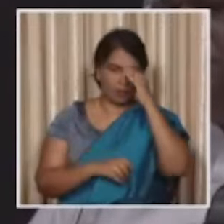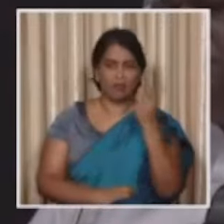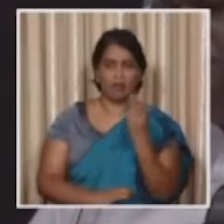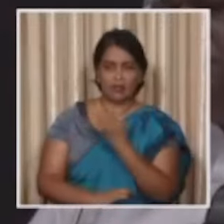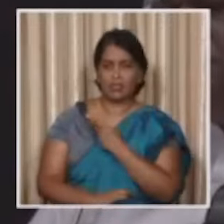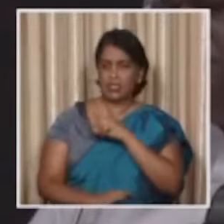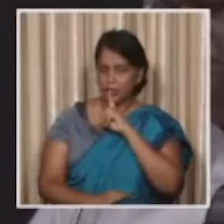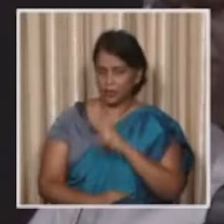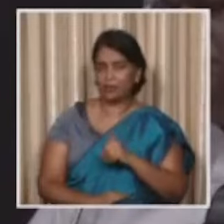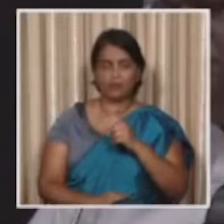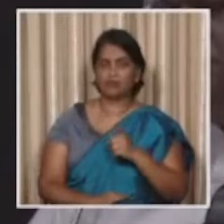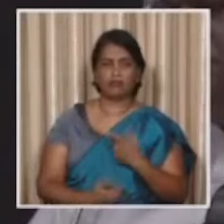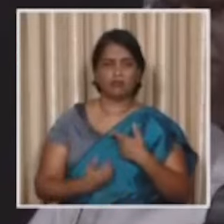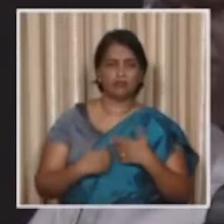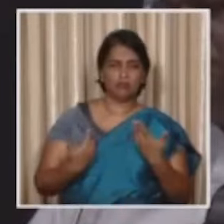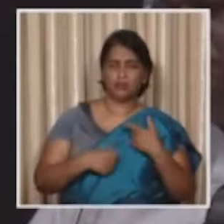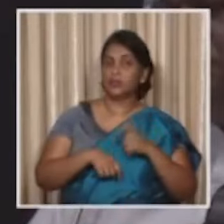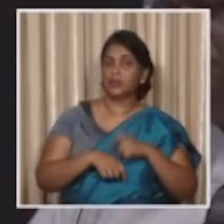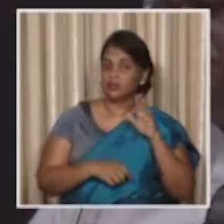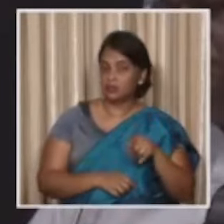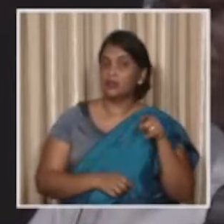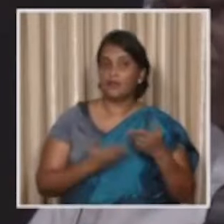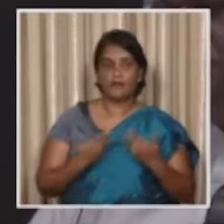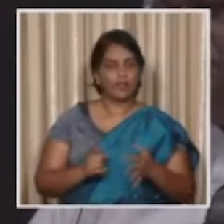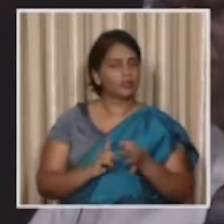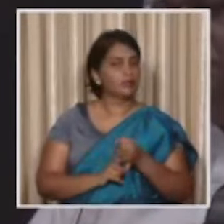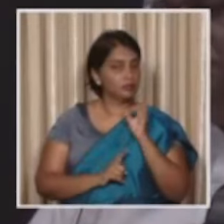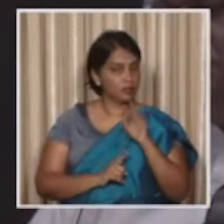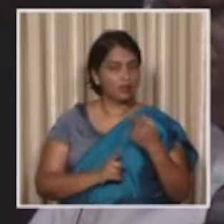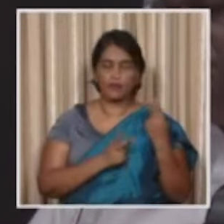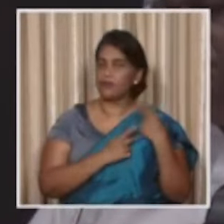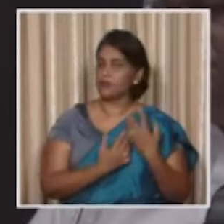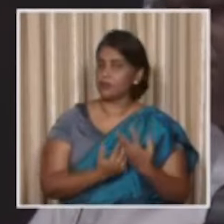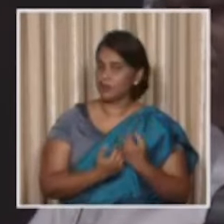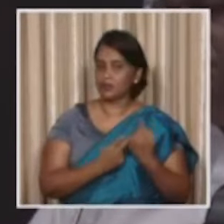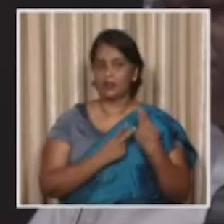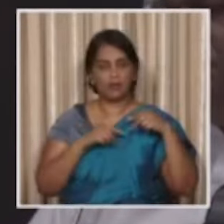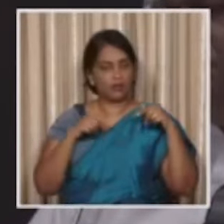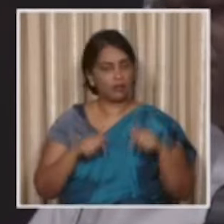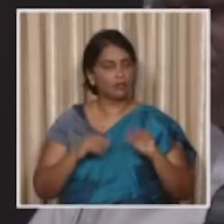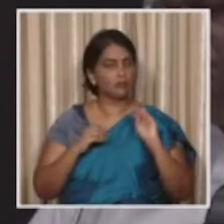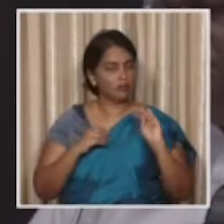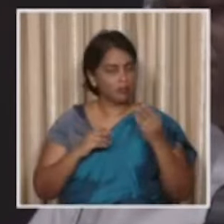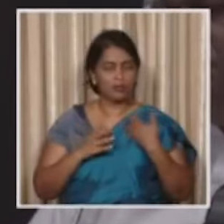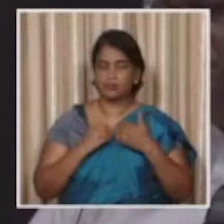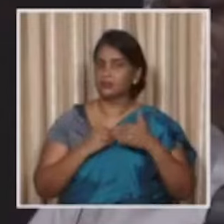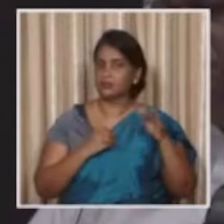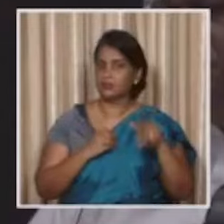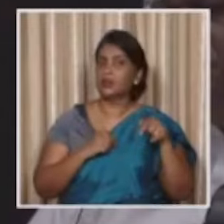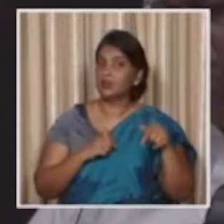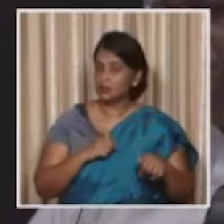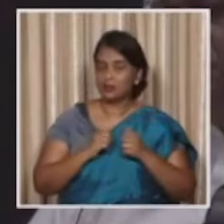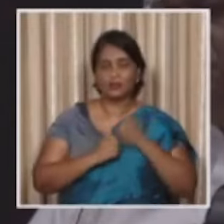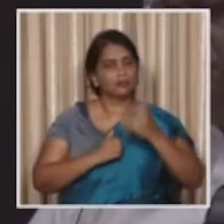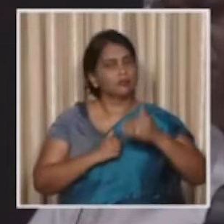දිනකටම කතා කරා. ඒ කවුරුත් මග ඇරපු වෙලාවේ තමයි මේ වර්තමාන ජනාධිපතිතුමා මේක බාරගත්තා. බාරගෙන අද යම් මට්ටමකට ගෙනල්ලා තියෙනවා. දැන් මේ